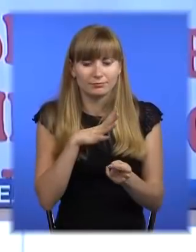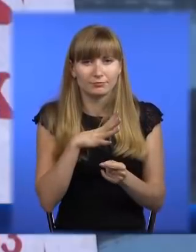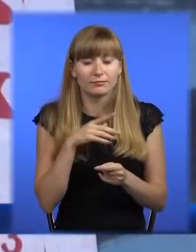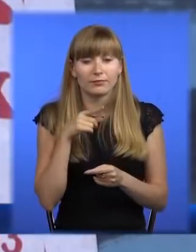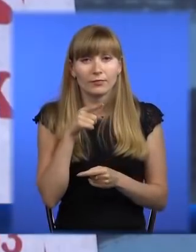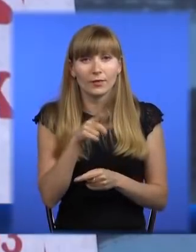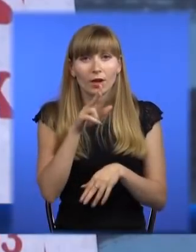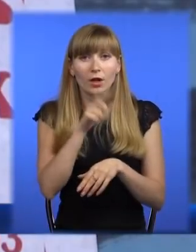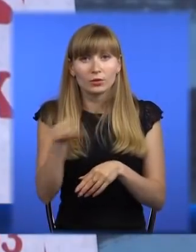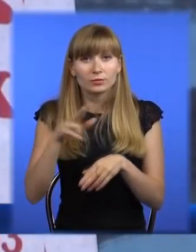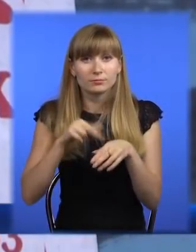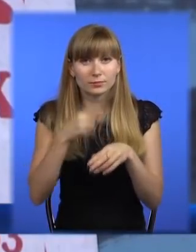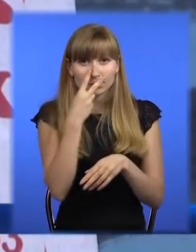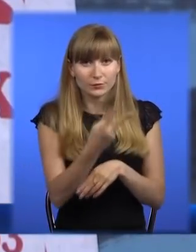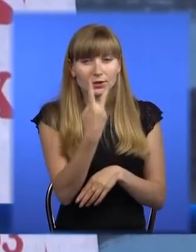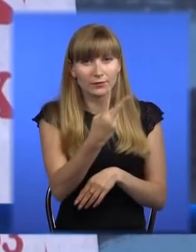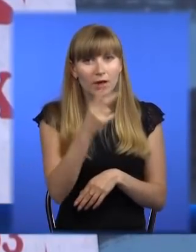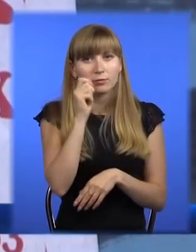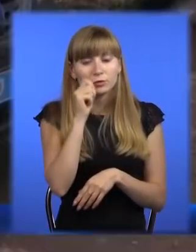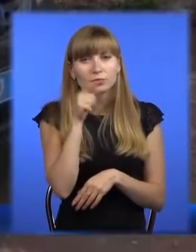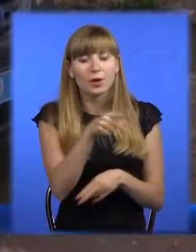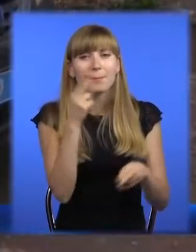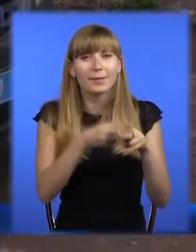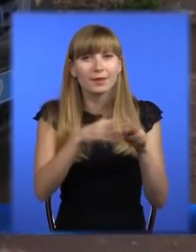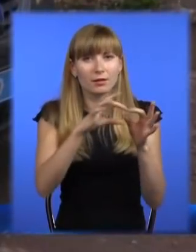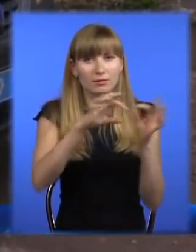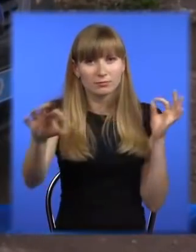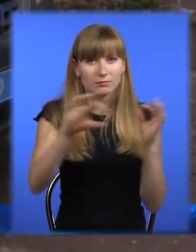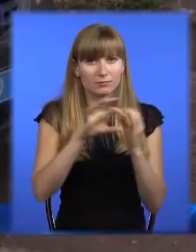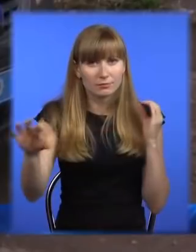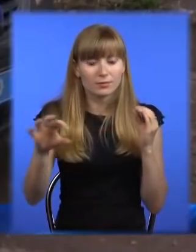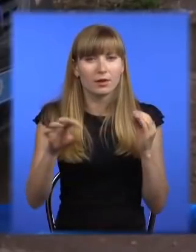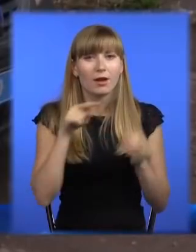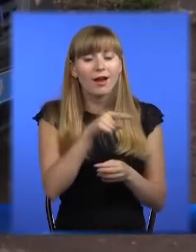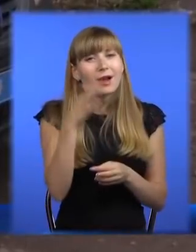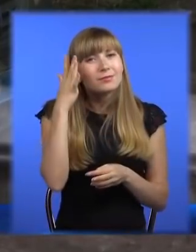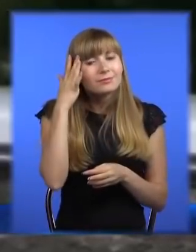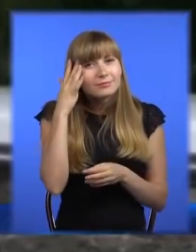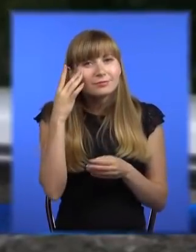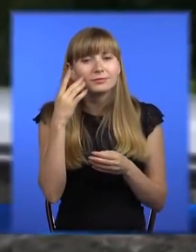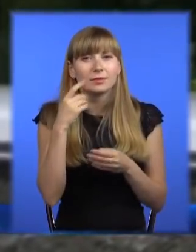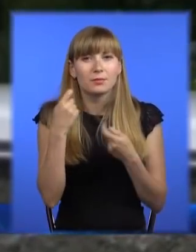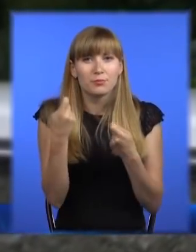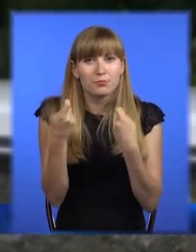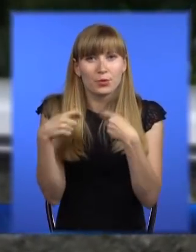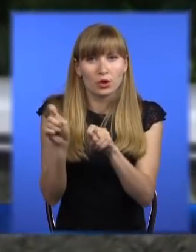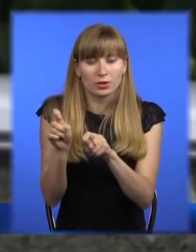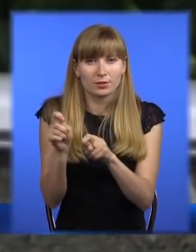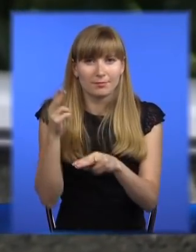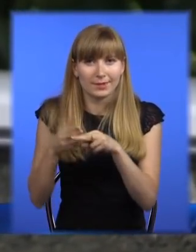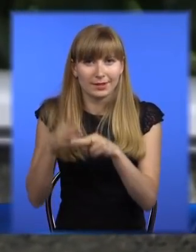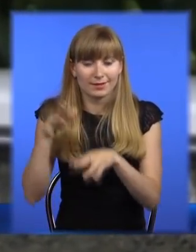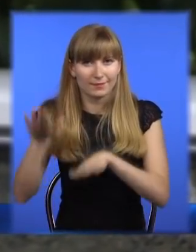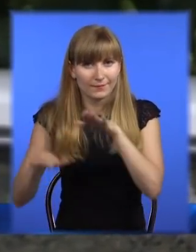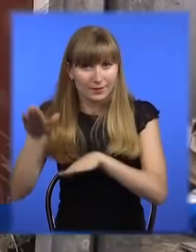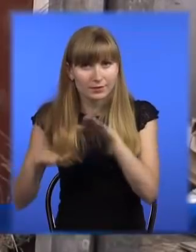варварів. В рамках операції «Метал» правоохоронці помітили двох чоловіків з металевими рейками. Останні намагалися наживитися